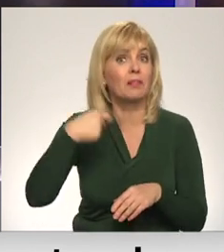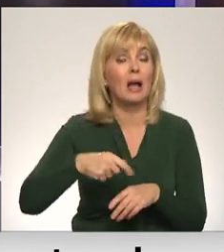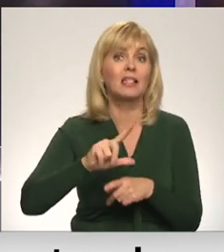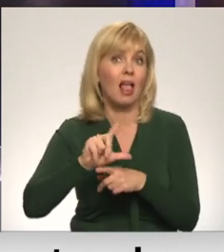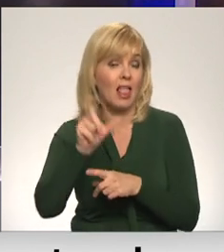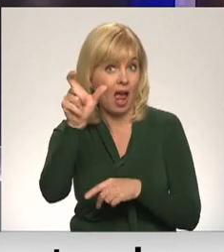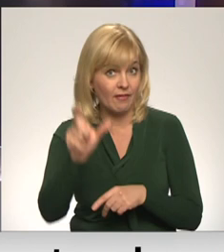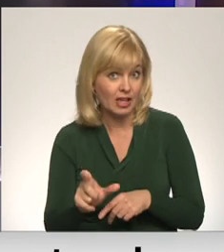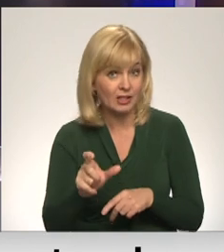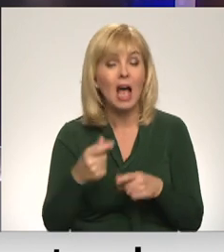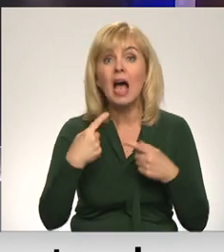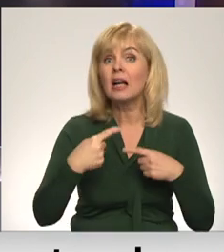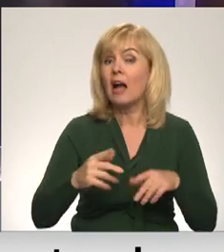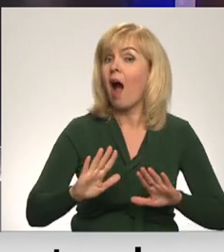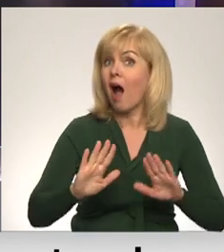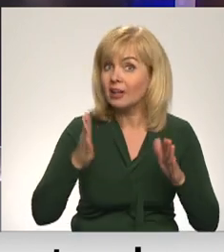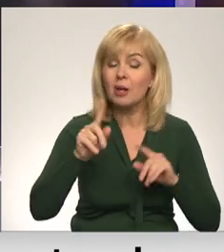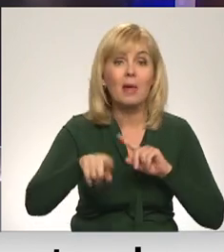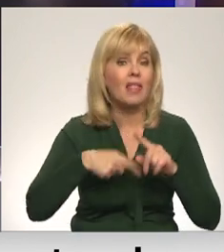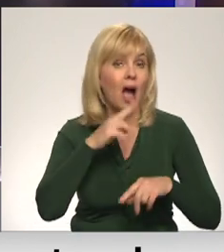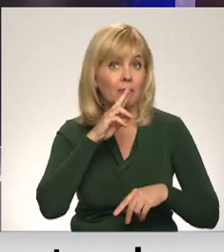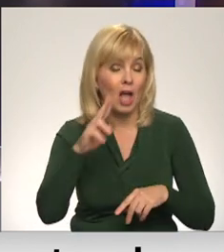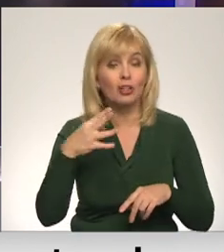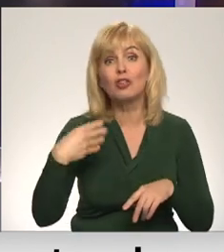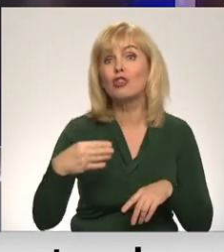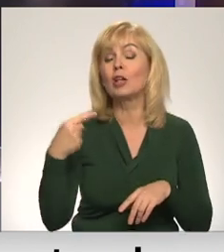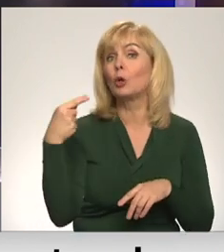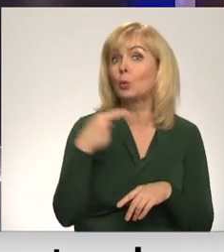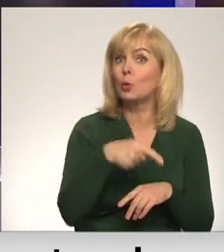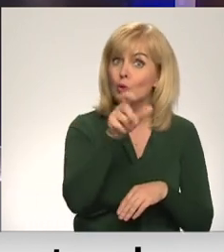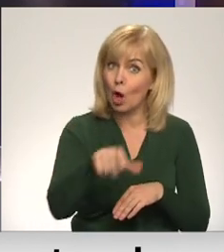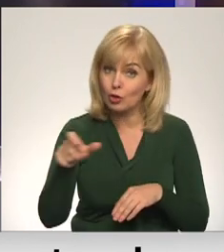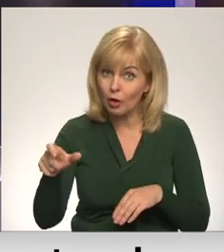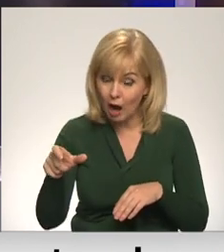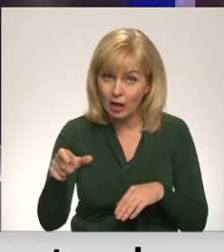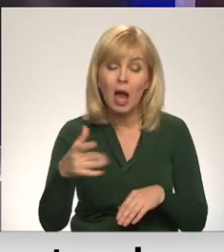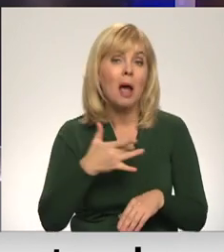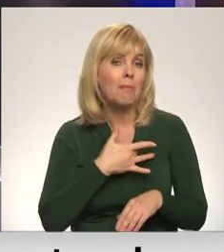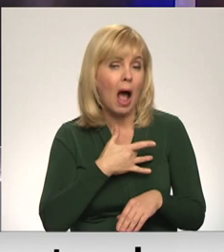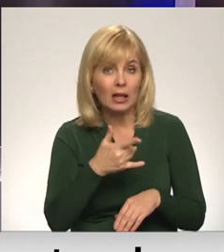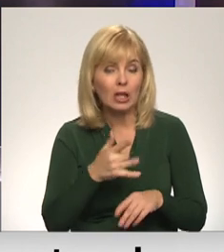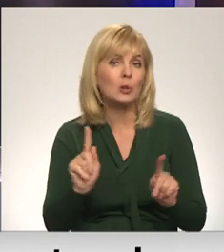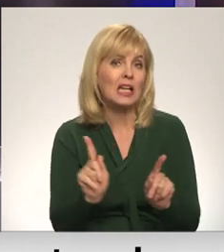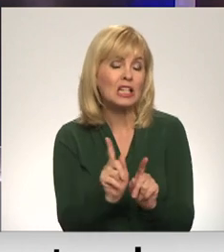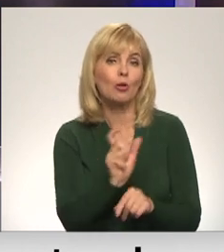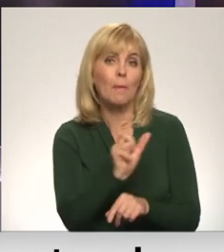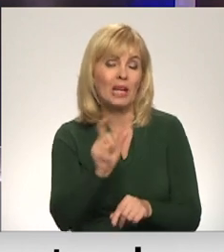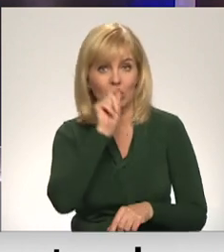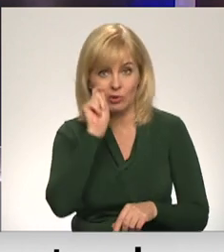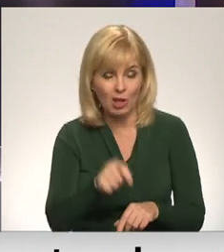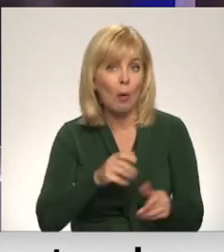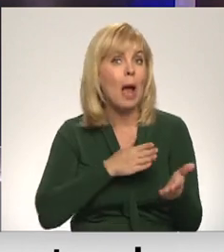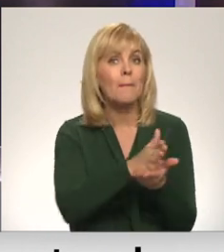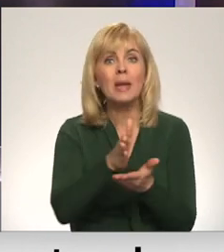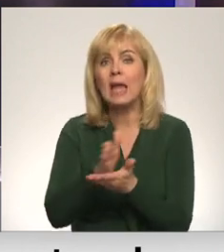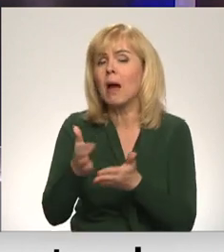Levits. Pretējā gadījumā nākamnedēļ vairāk nekā 40 tūkstoši cilvēku un uz visticamāk neilgu brīdi zaudētu pieeju